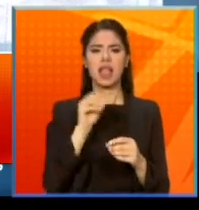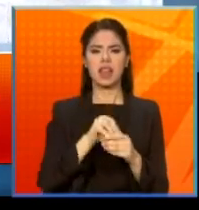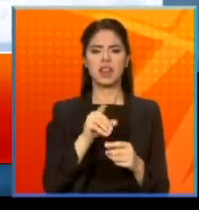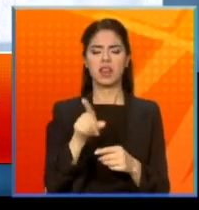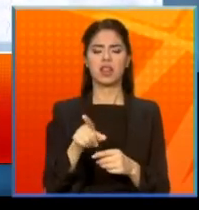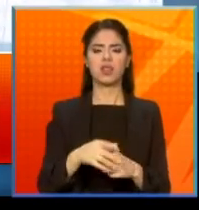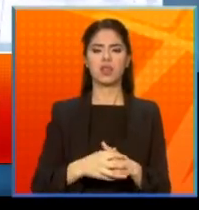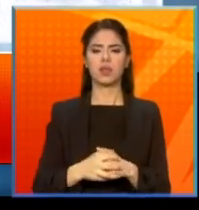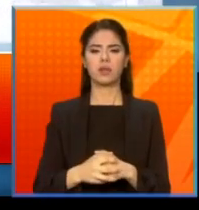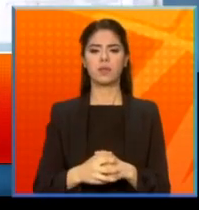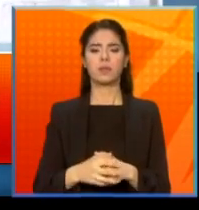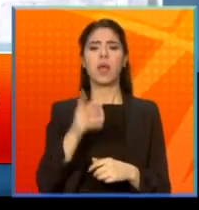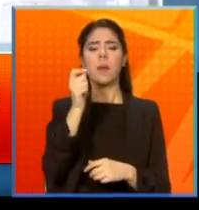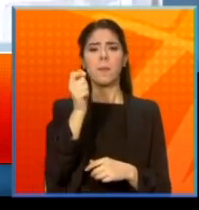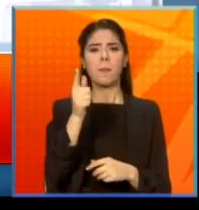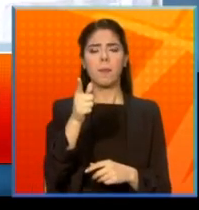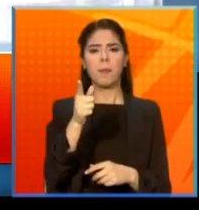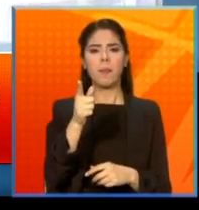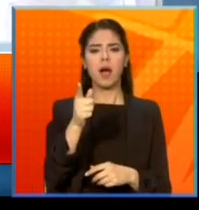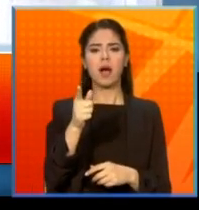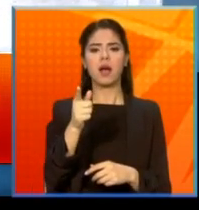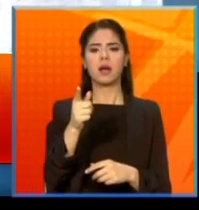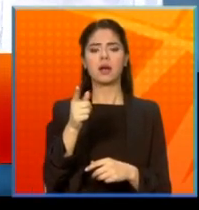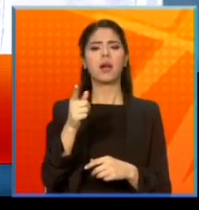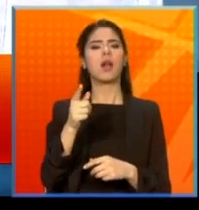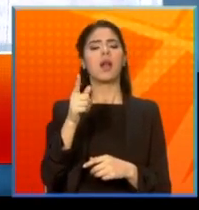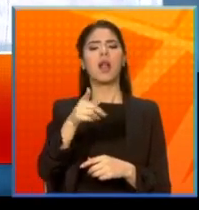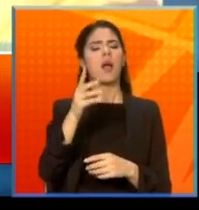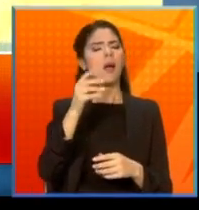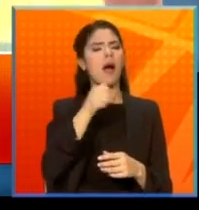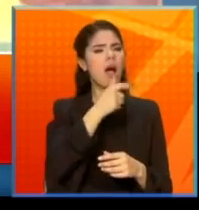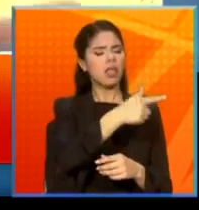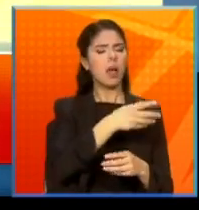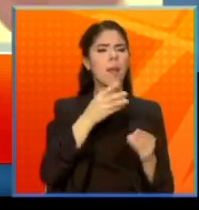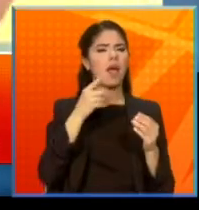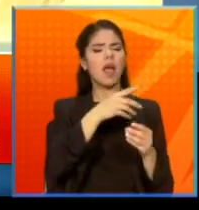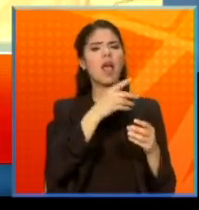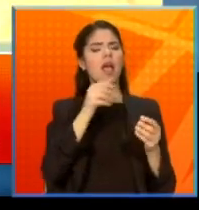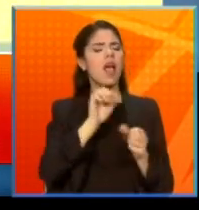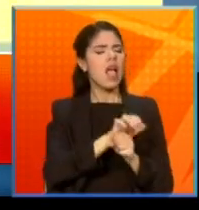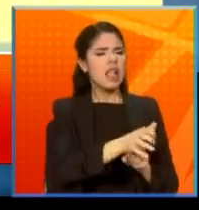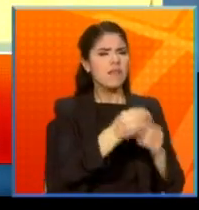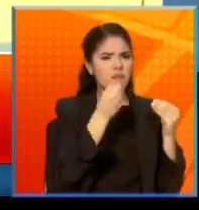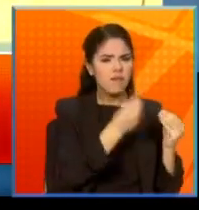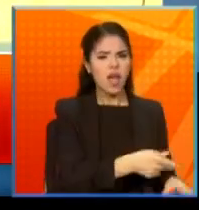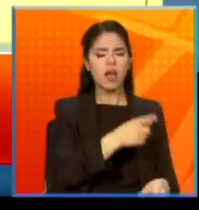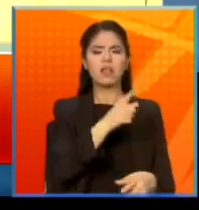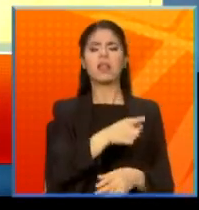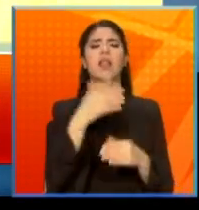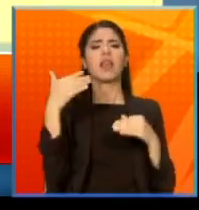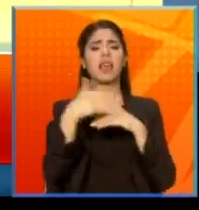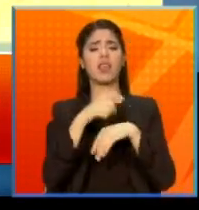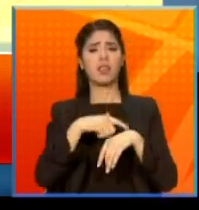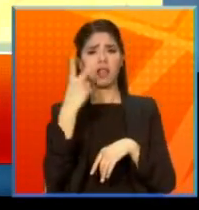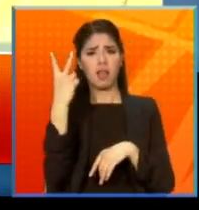ölecekti. Ben hep babamı yaptım, çağırdım, eziyet ettim. Sen kalkıp da gecenin saat 2'sinde bir köy yerine